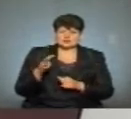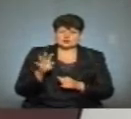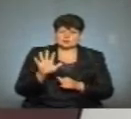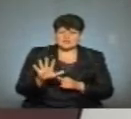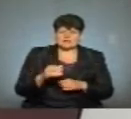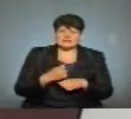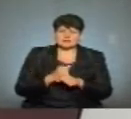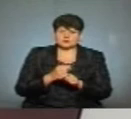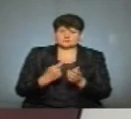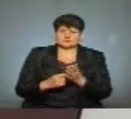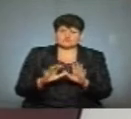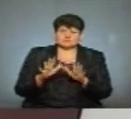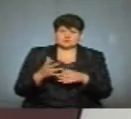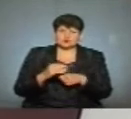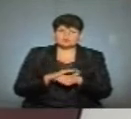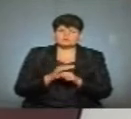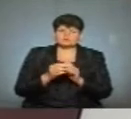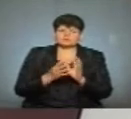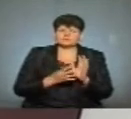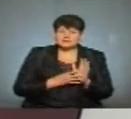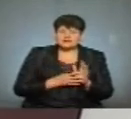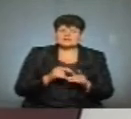21245 лабораторно підтверджених випадків COVID-19, з них